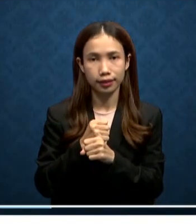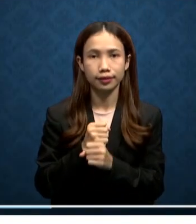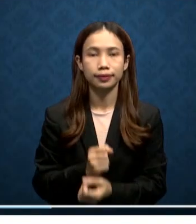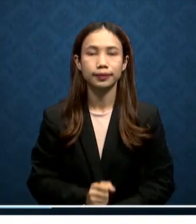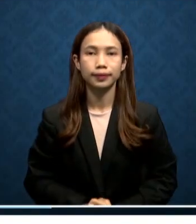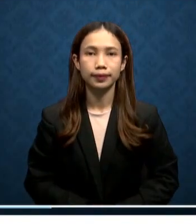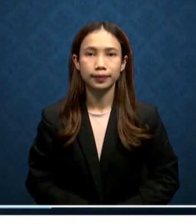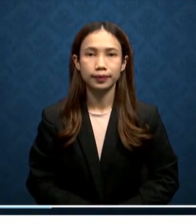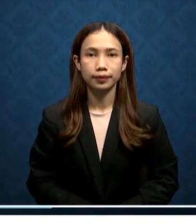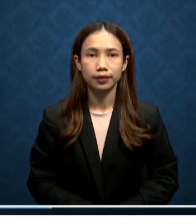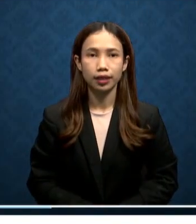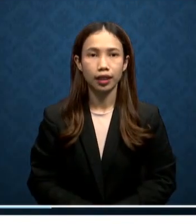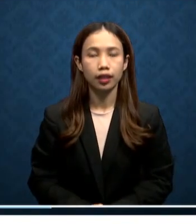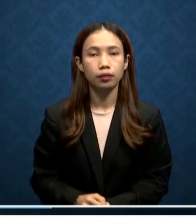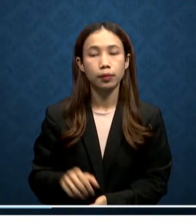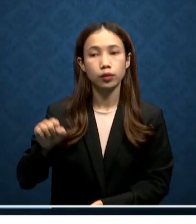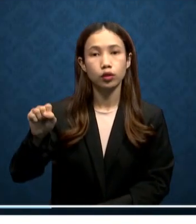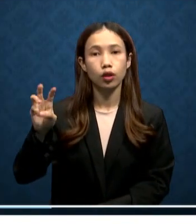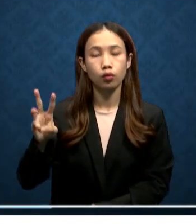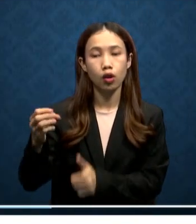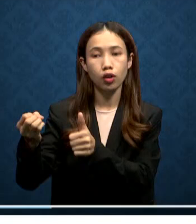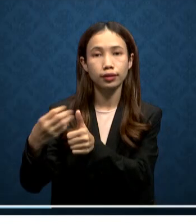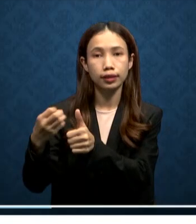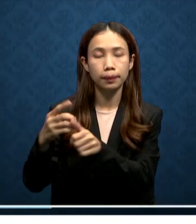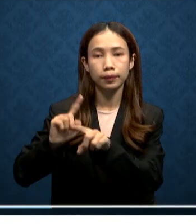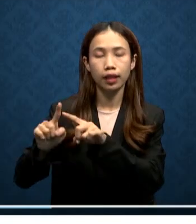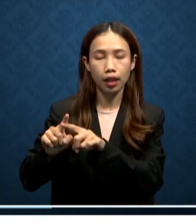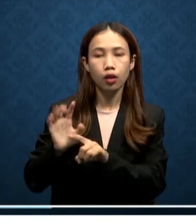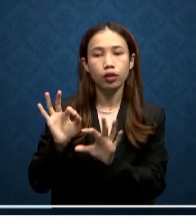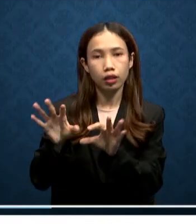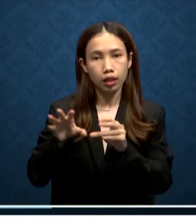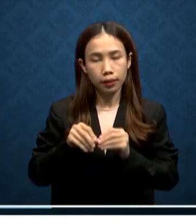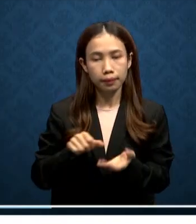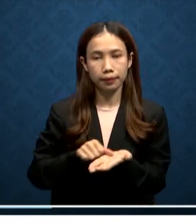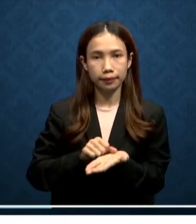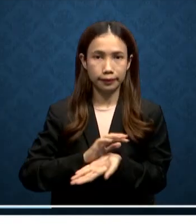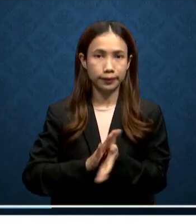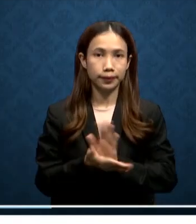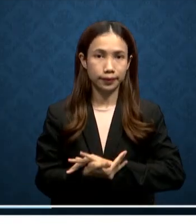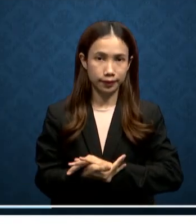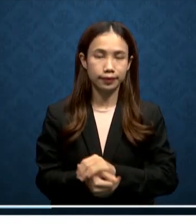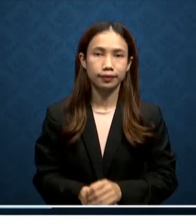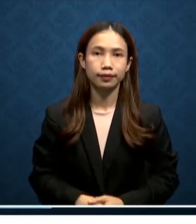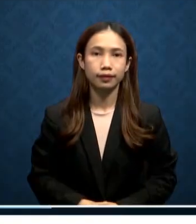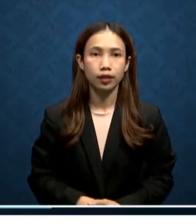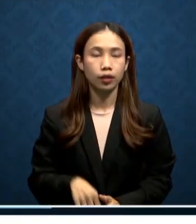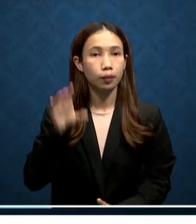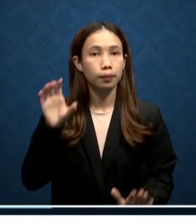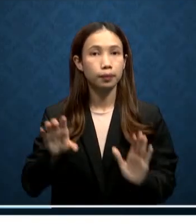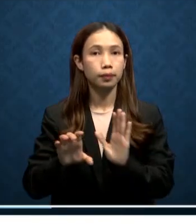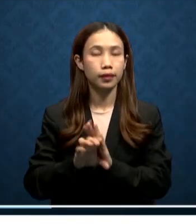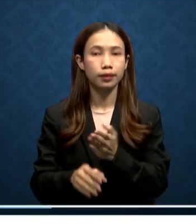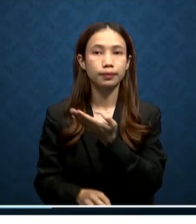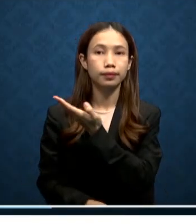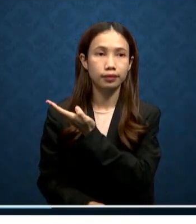เอ่อข้อสังเกตของสภาไปดำนินการนะครับทีนี้มาดูในสไลด์แผ่นต่อไปนะ